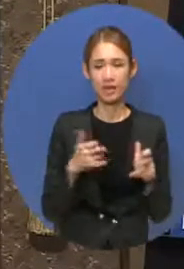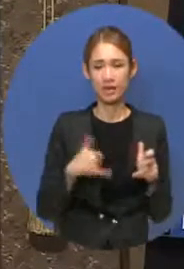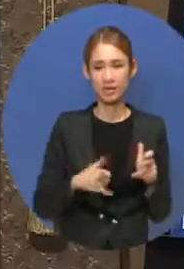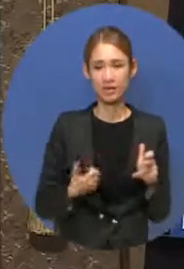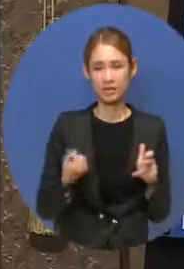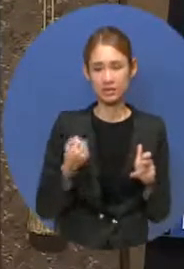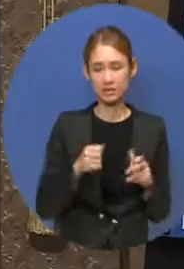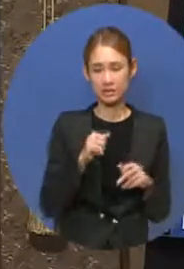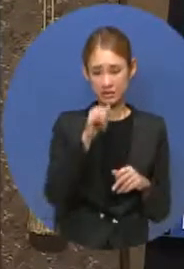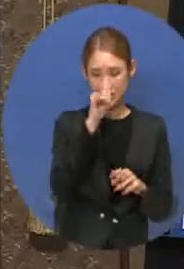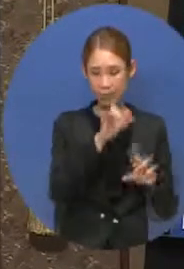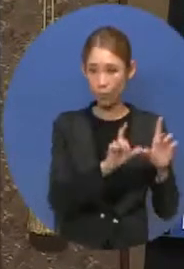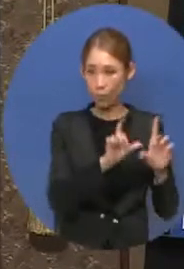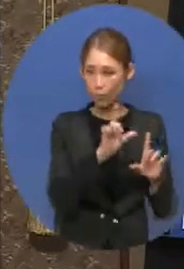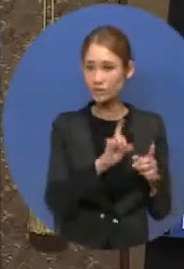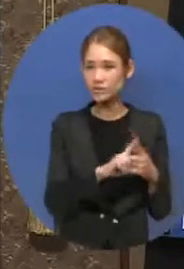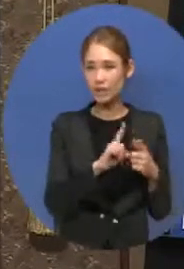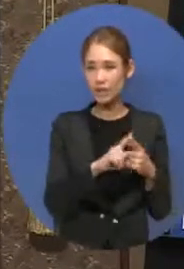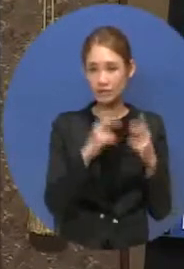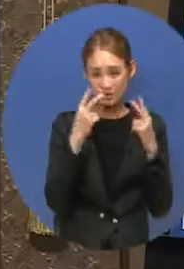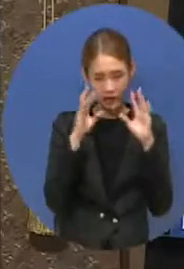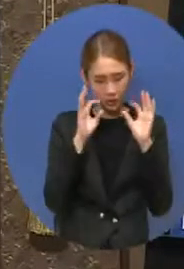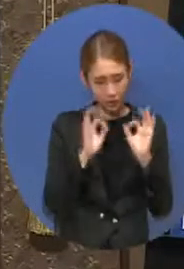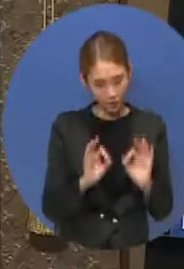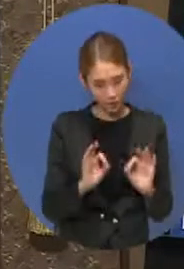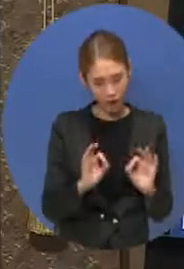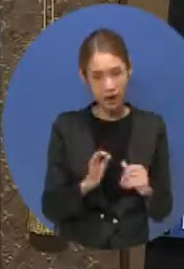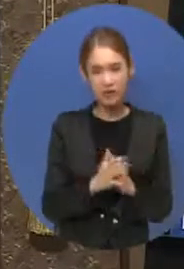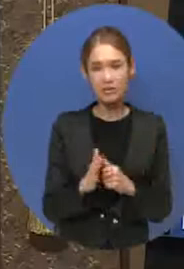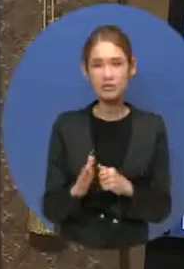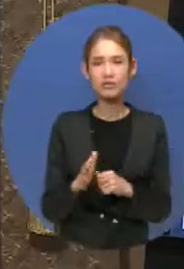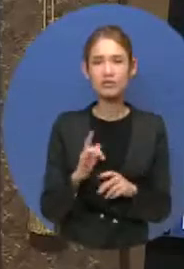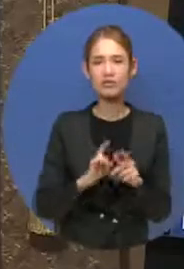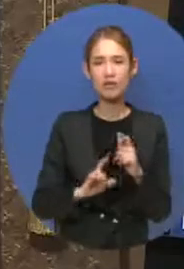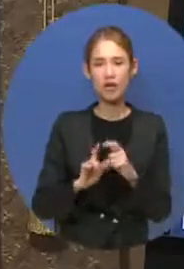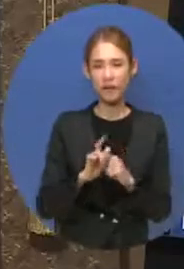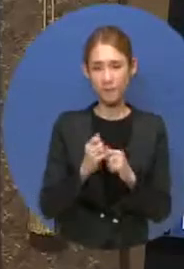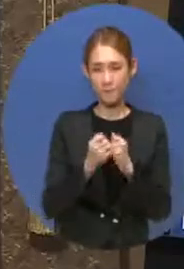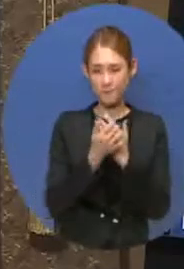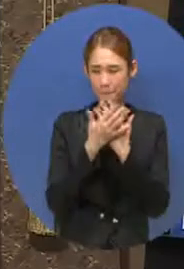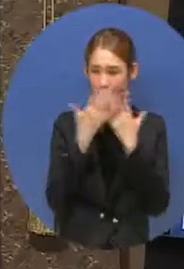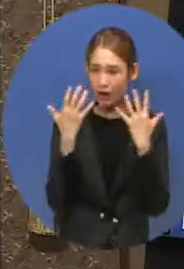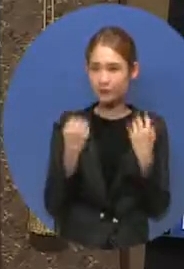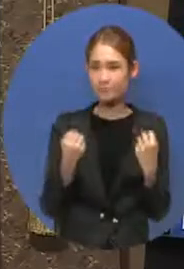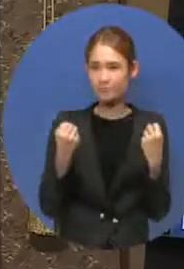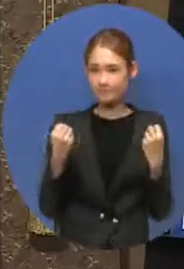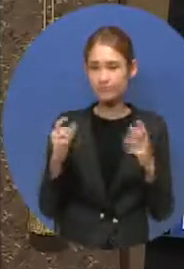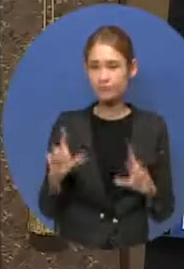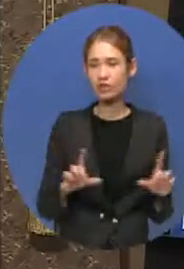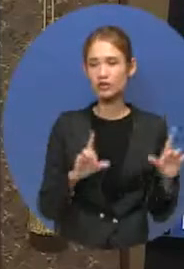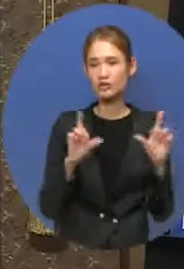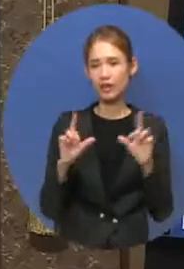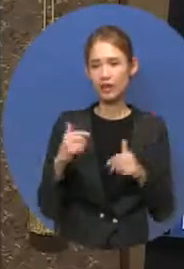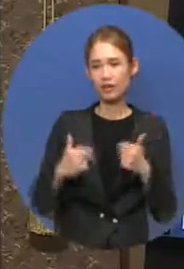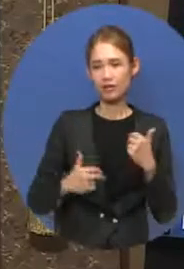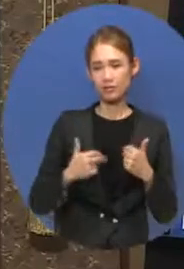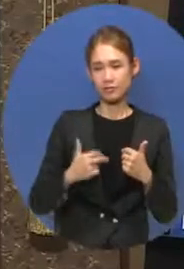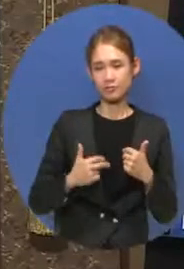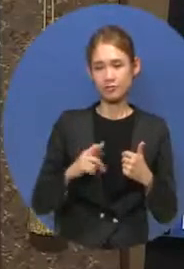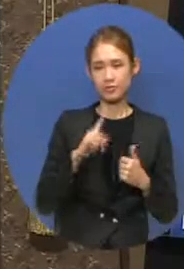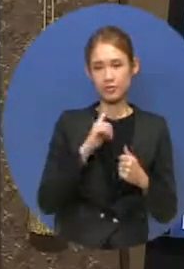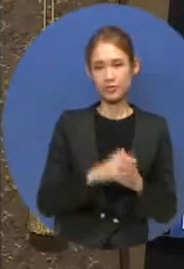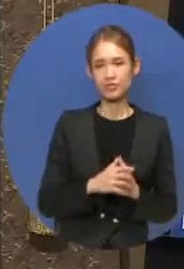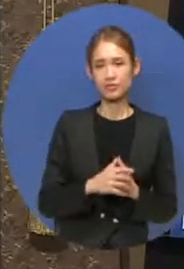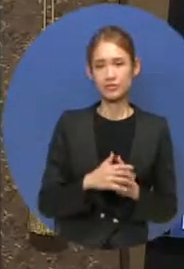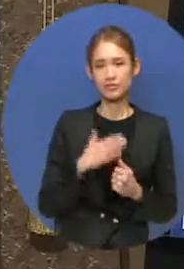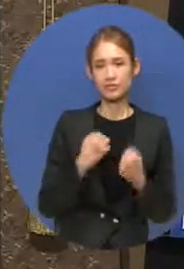자녀를 있는 그대로 봐주시는 가족분들이 훨씬 더 밝고 건강하게 살아가시고 계세요. 근데 처음에